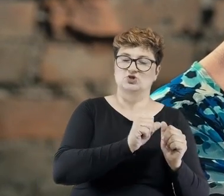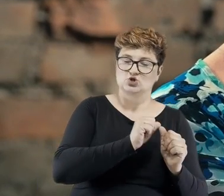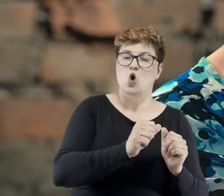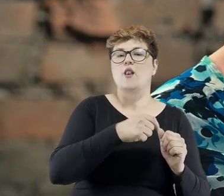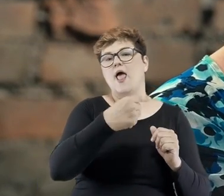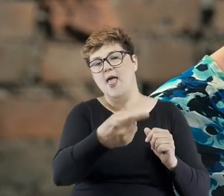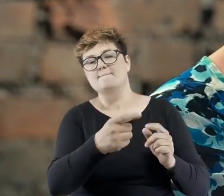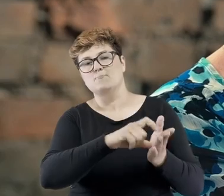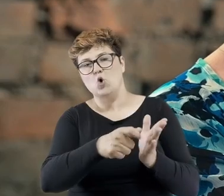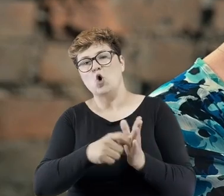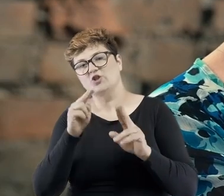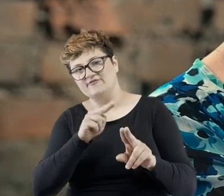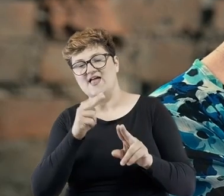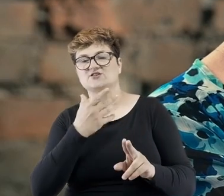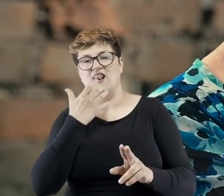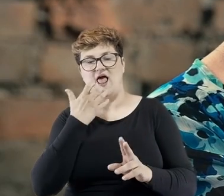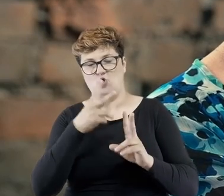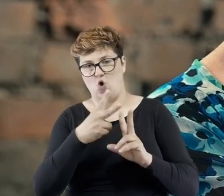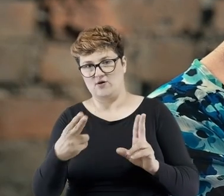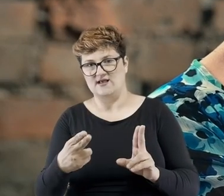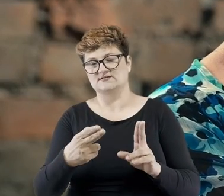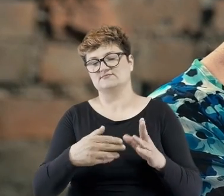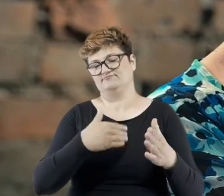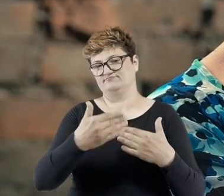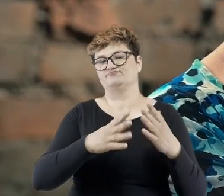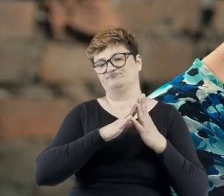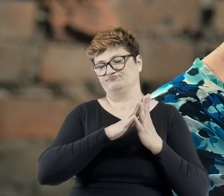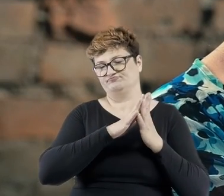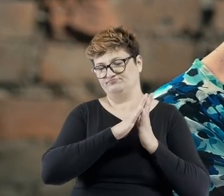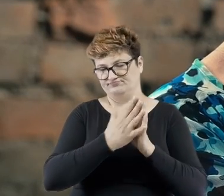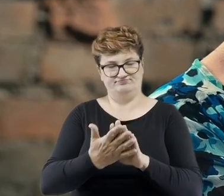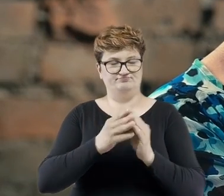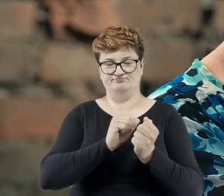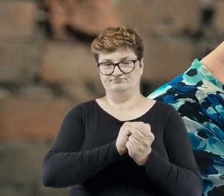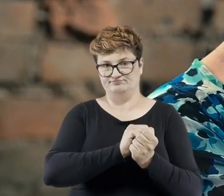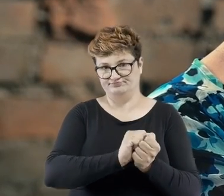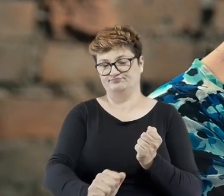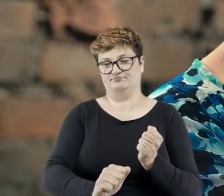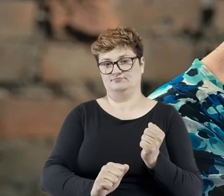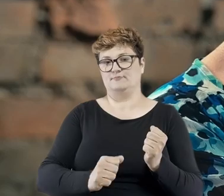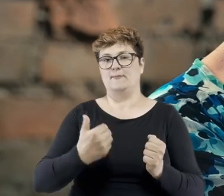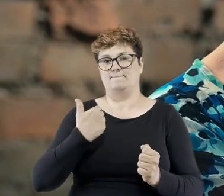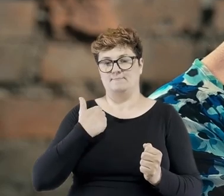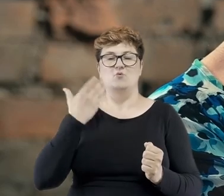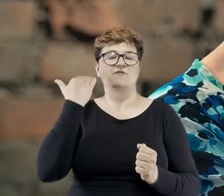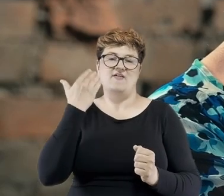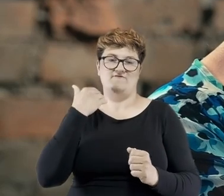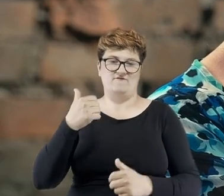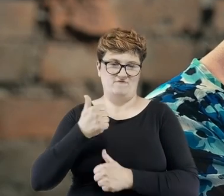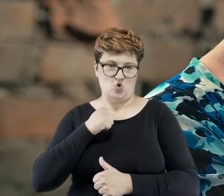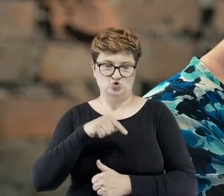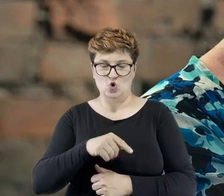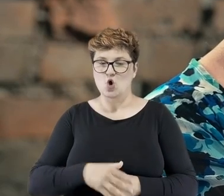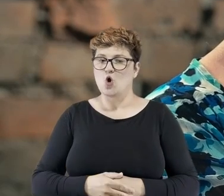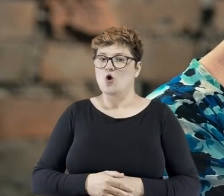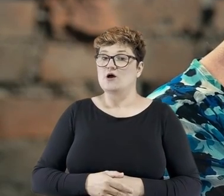przedszkole, obok były też pokoje do wynajęcia na lato. Te baraki potem zresztą zostały zburzone, bo one To były jeszcze budynki pokoszarowe